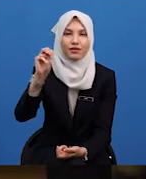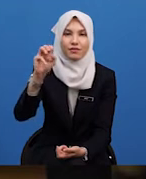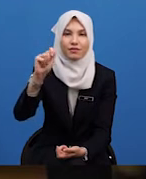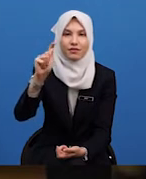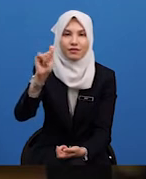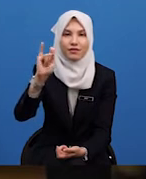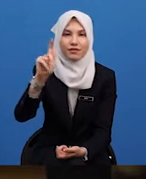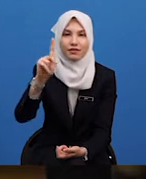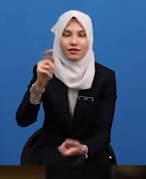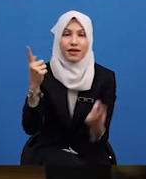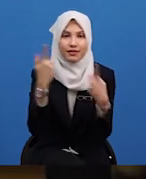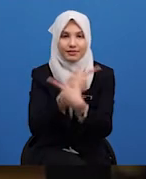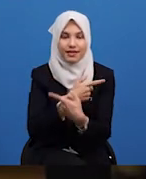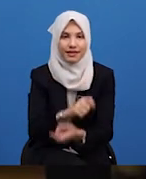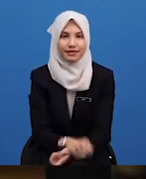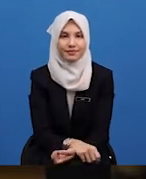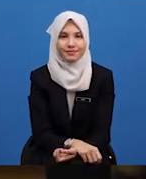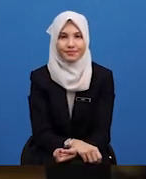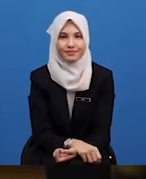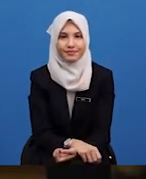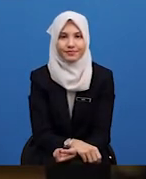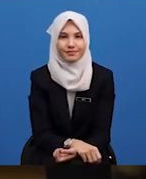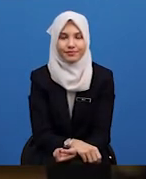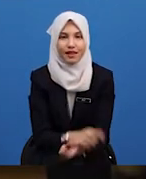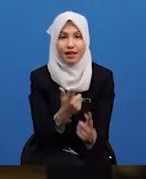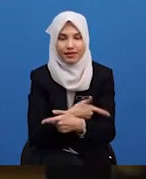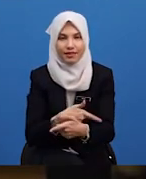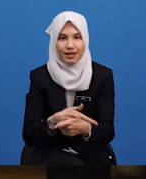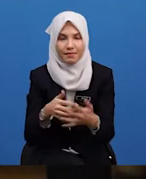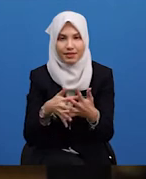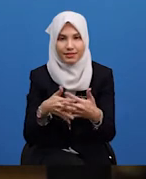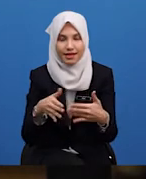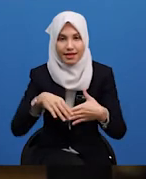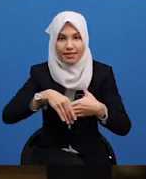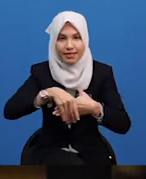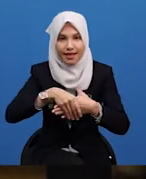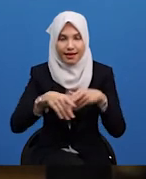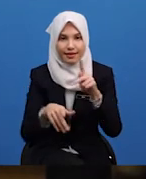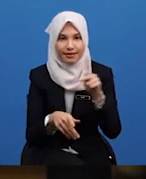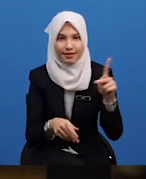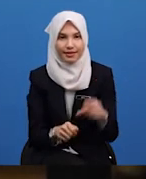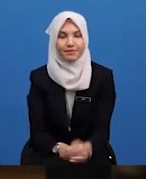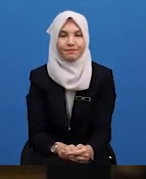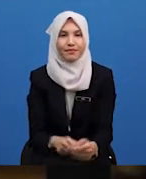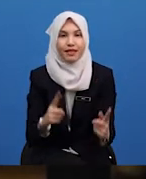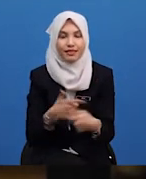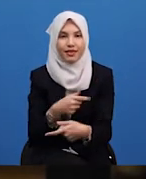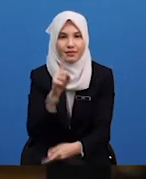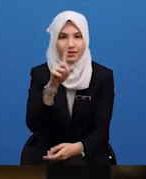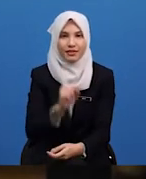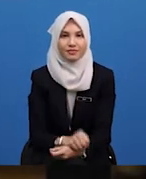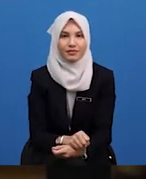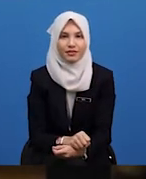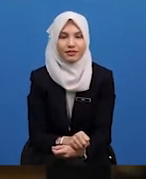Seterusnya, kita akan mempelajari latihan penjarian tangan kiri. Latihan pertama bagi penjarian tangan kiri ialah